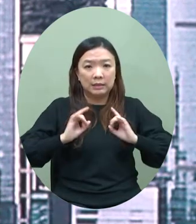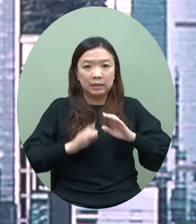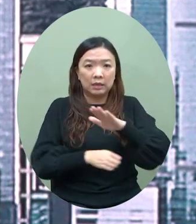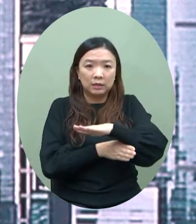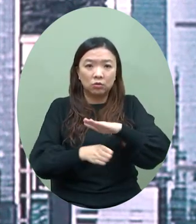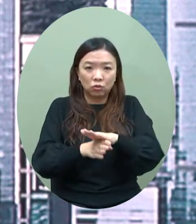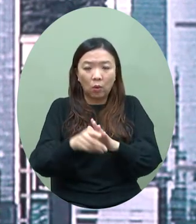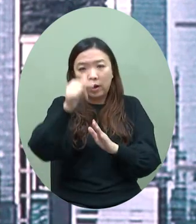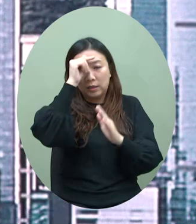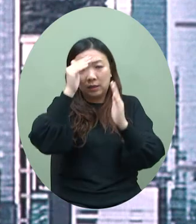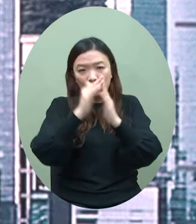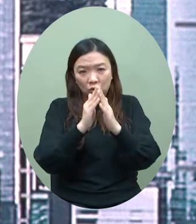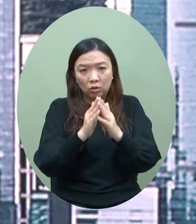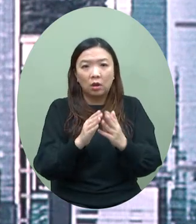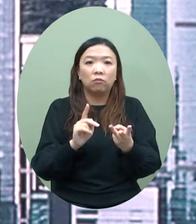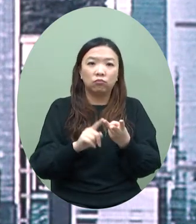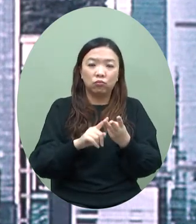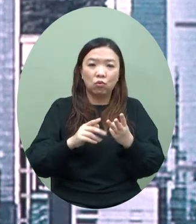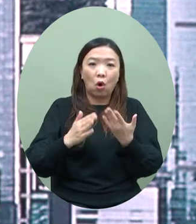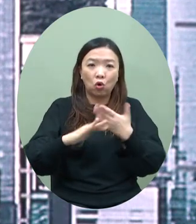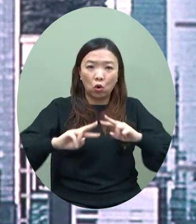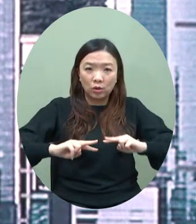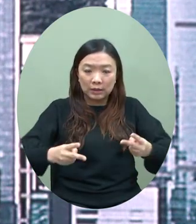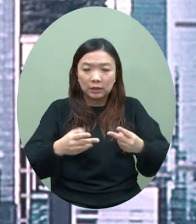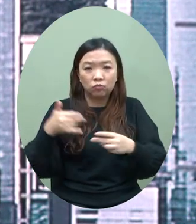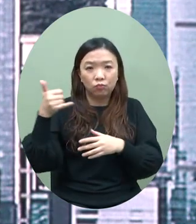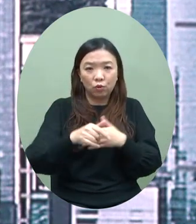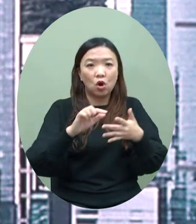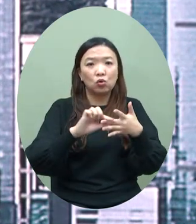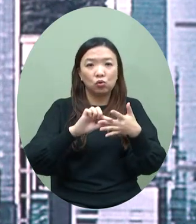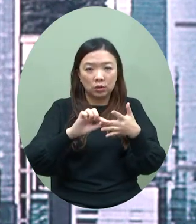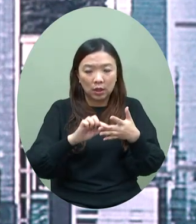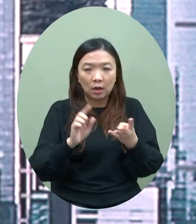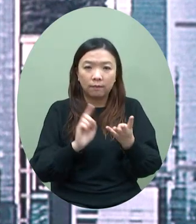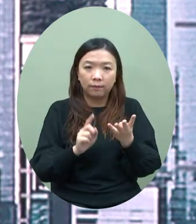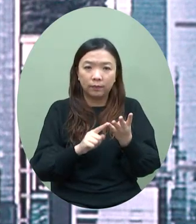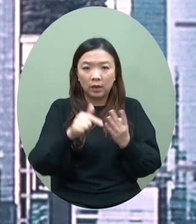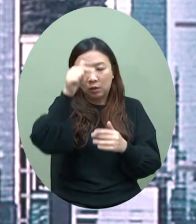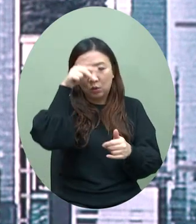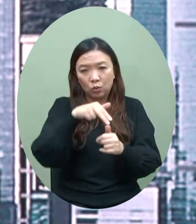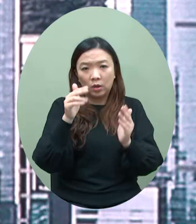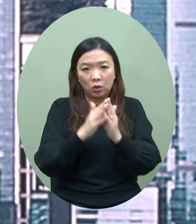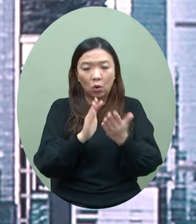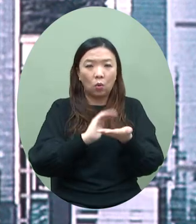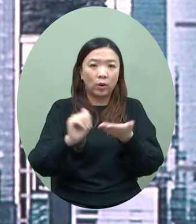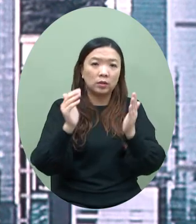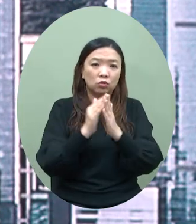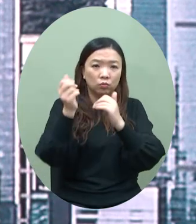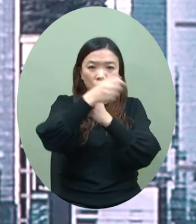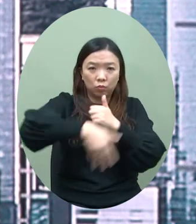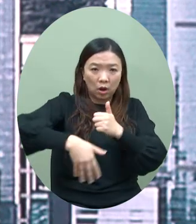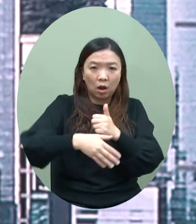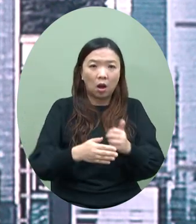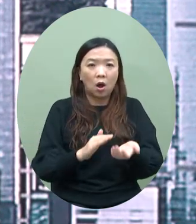院去外展到一些的院舍，還有呢在我們的醫管局和衛生署的屬下的一些